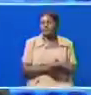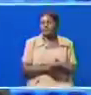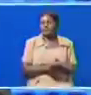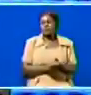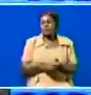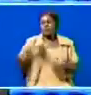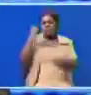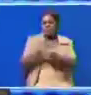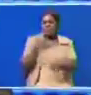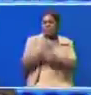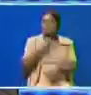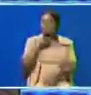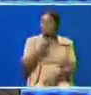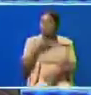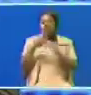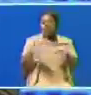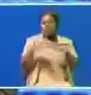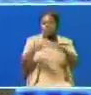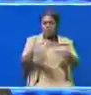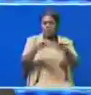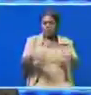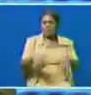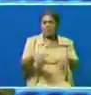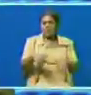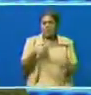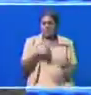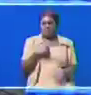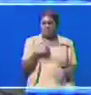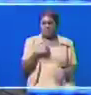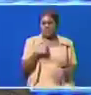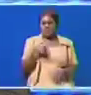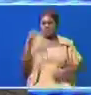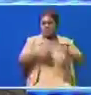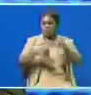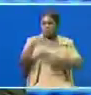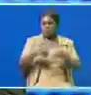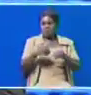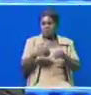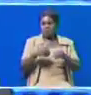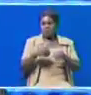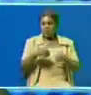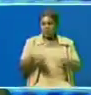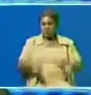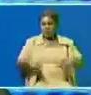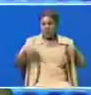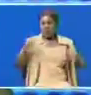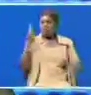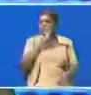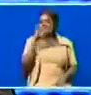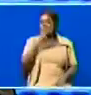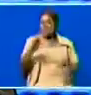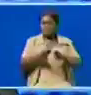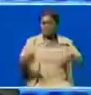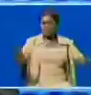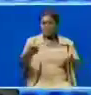Muungano wa wafanyikazi wa kilimo umetoa hisia zake kutokana na madai ya tishio la maisha ya katibu mkuu wa muungano wa